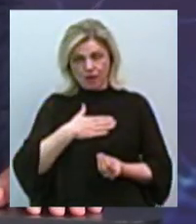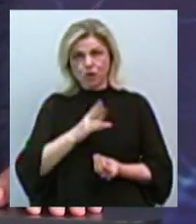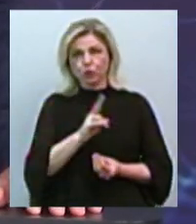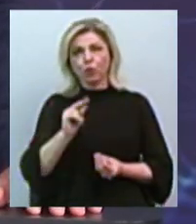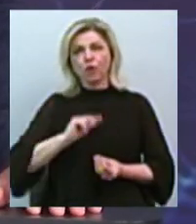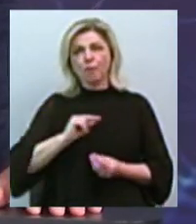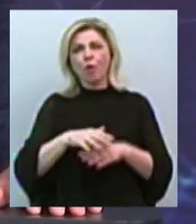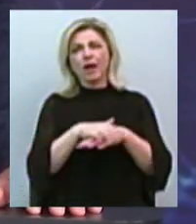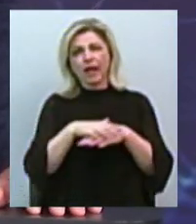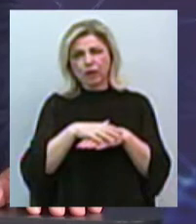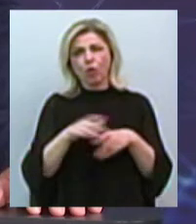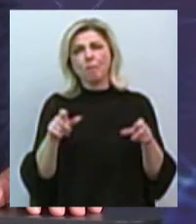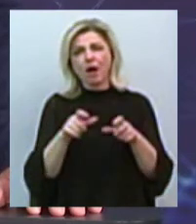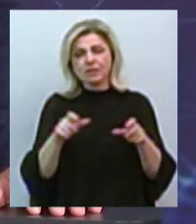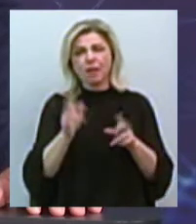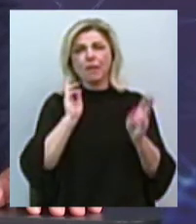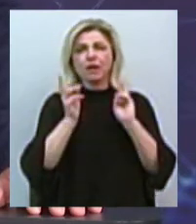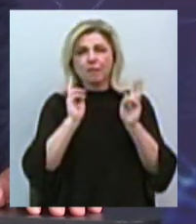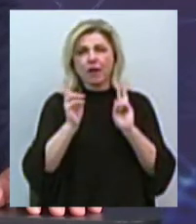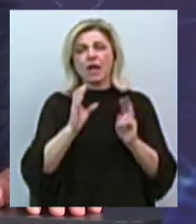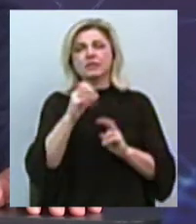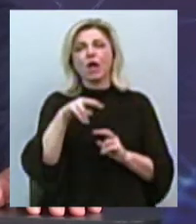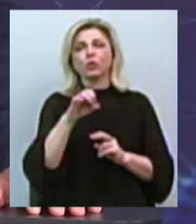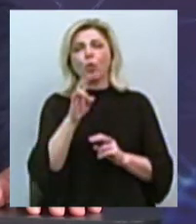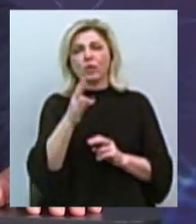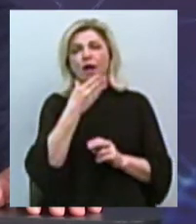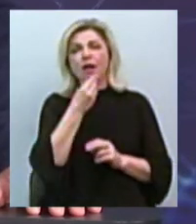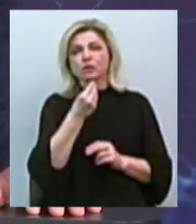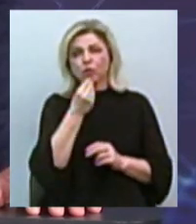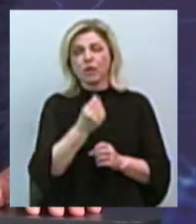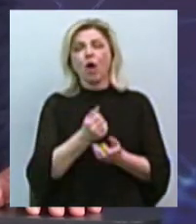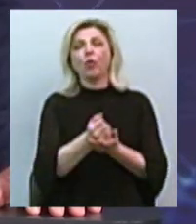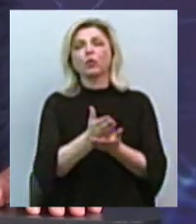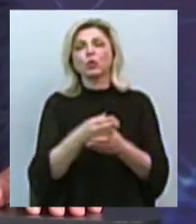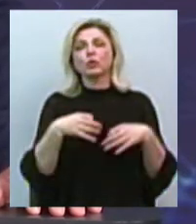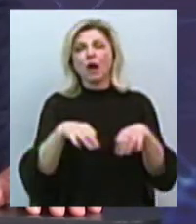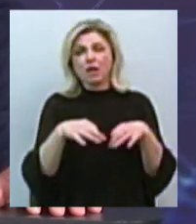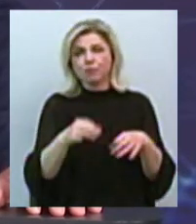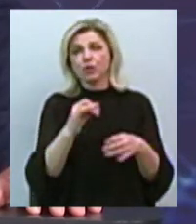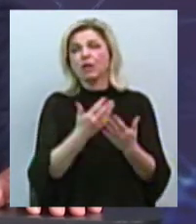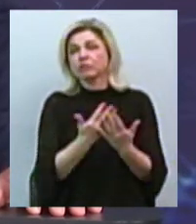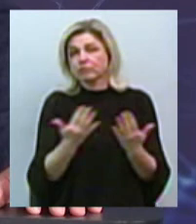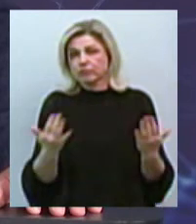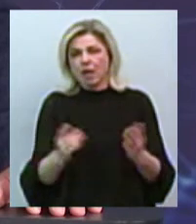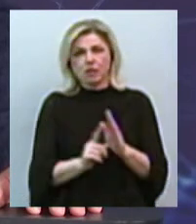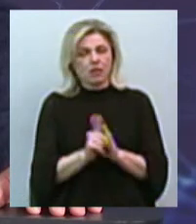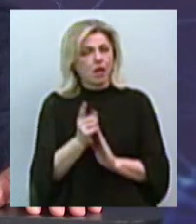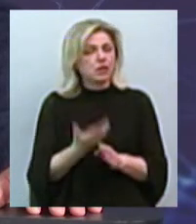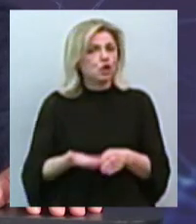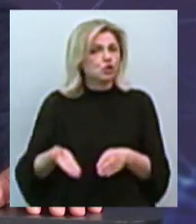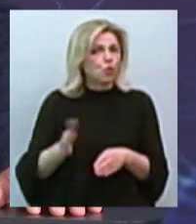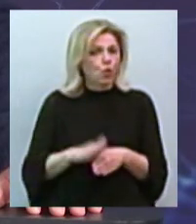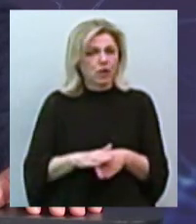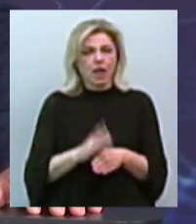рынке, в магазинах, в парикмахерских, в салонах, которые оказывают транспортные услуги и многое другое, настали тяжелые не